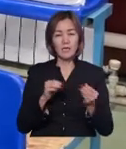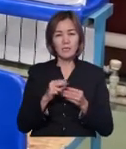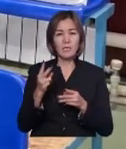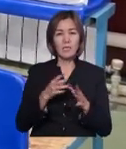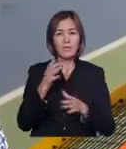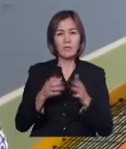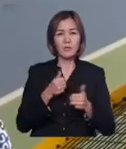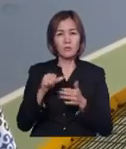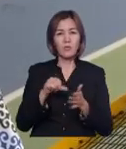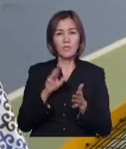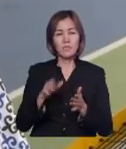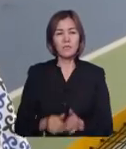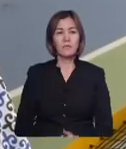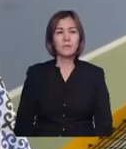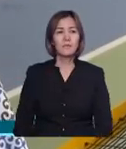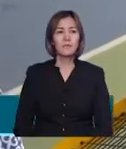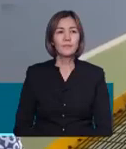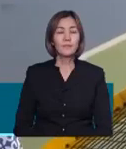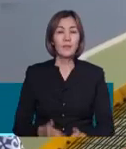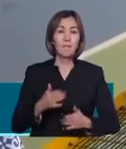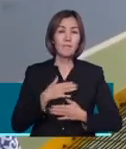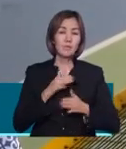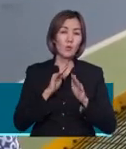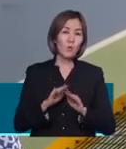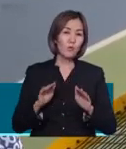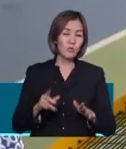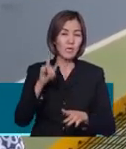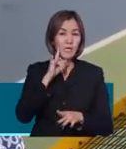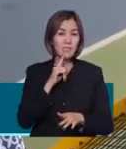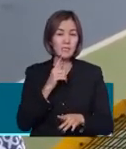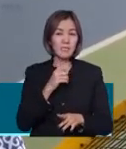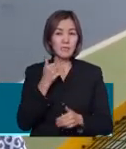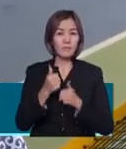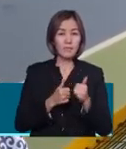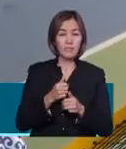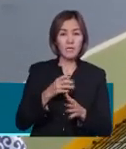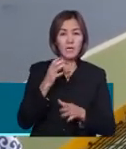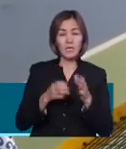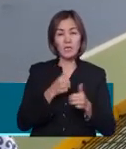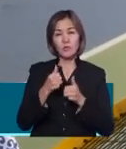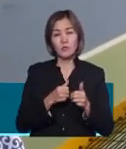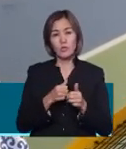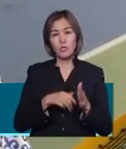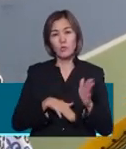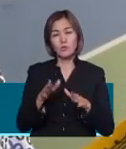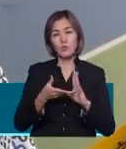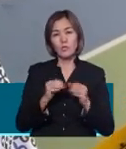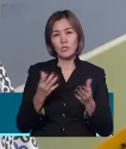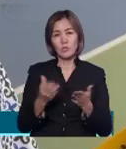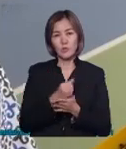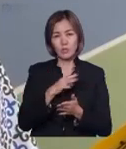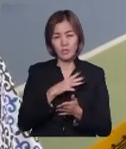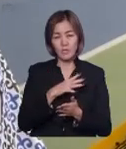турнирге қатыспақ. Біздің оқушыларымыз Қазақстан біріншілігі мен халықаралық турнирлерде жақсы нәтижелер көрсетіп